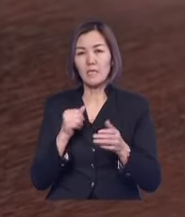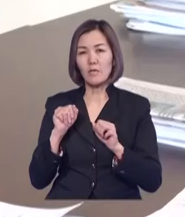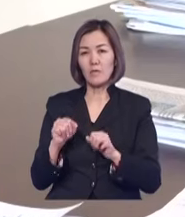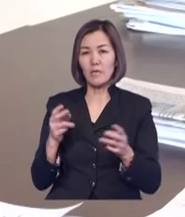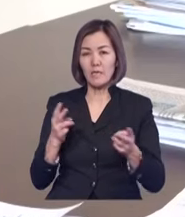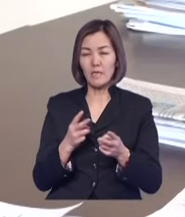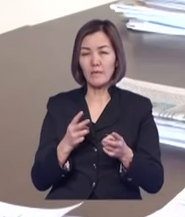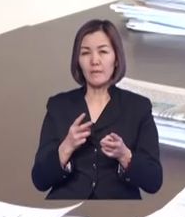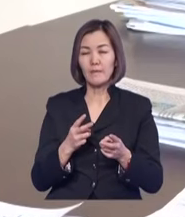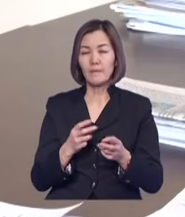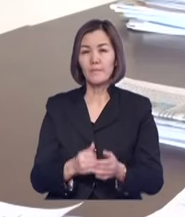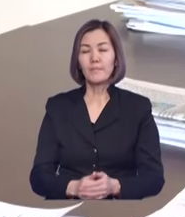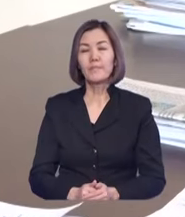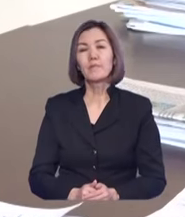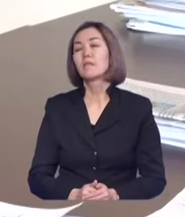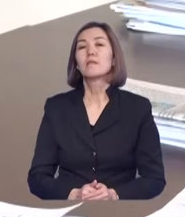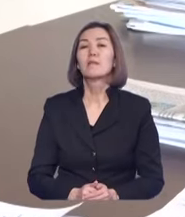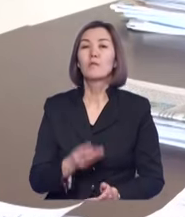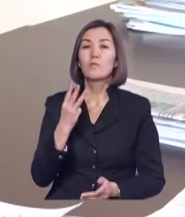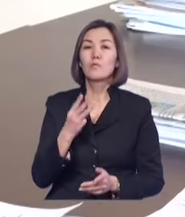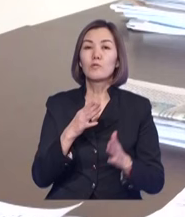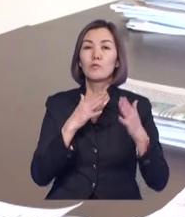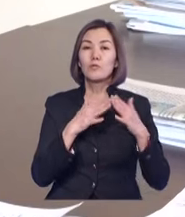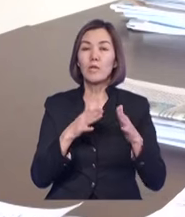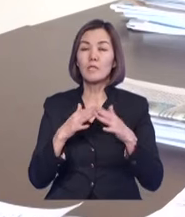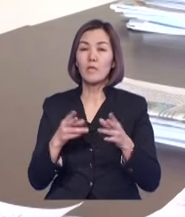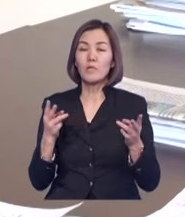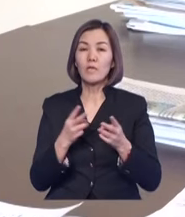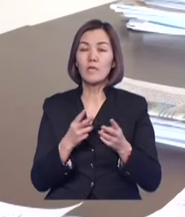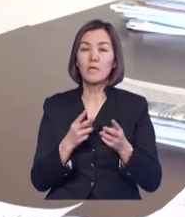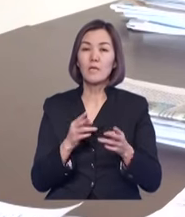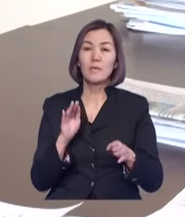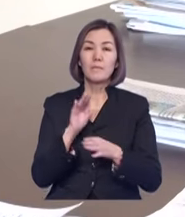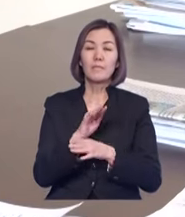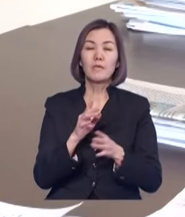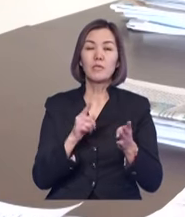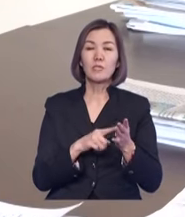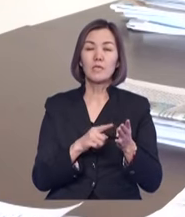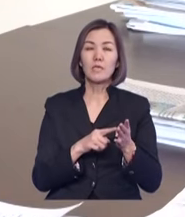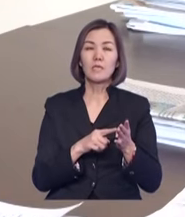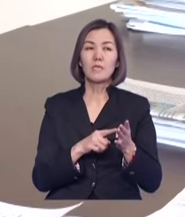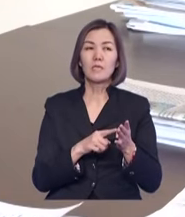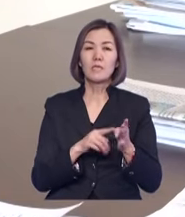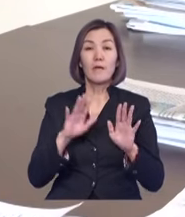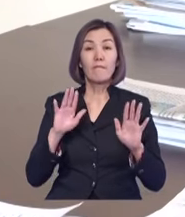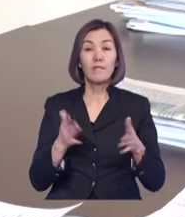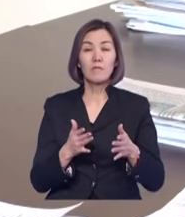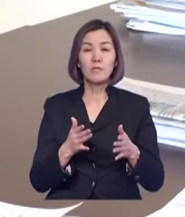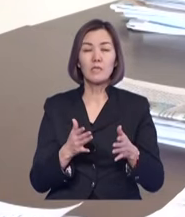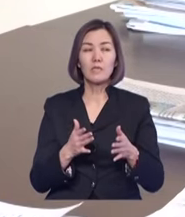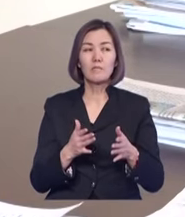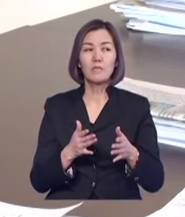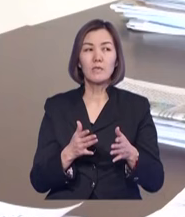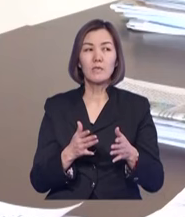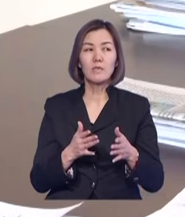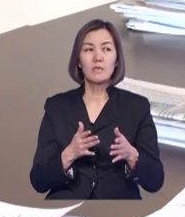Сосын бұның әңгімесі үш жерде сақталу керек қосымша. Бірі анау бір жағдай болып қалса, қалған екеуі аман